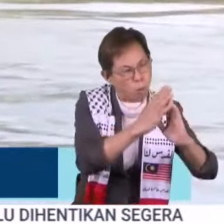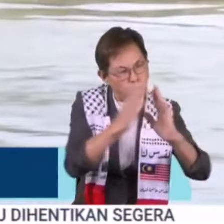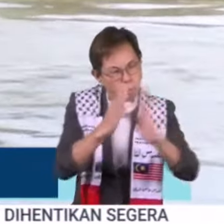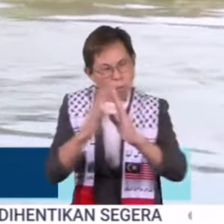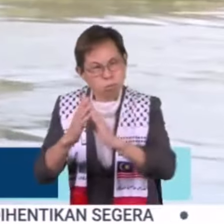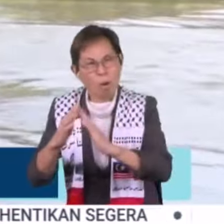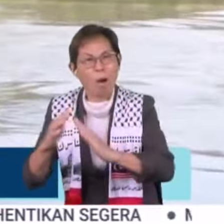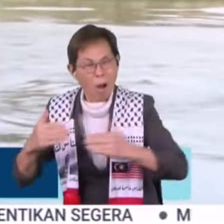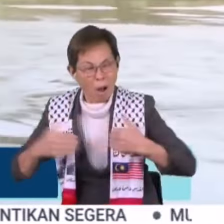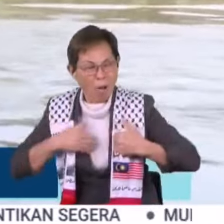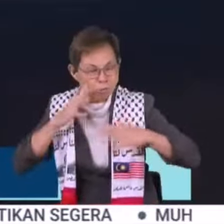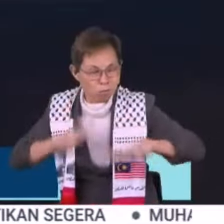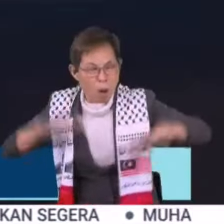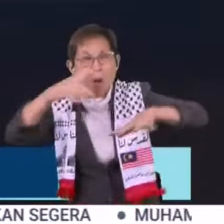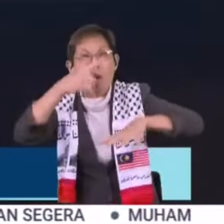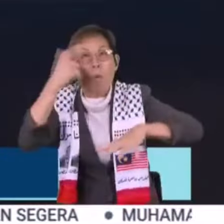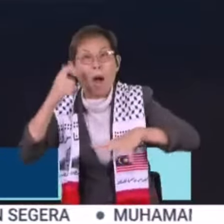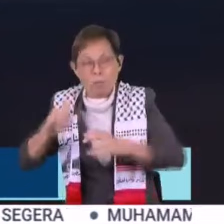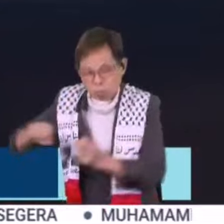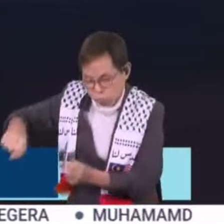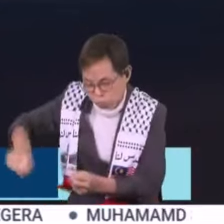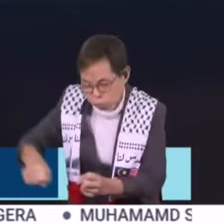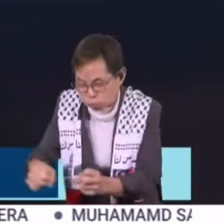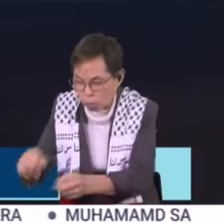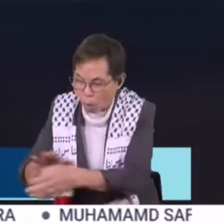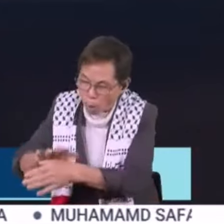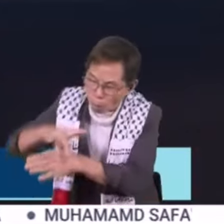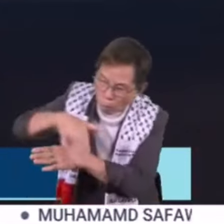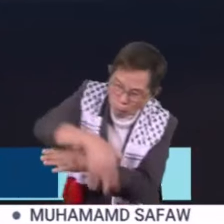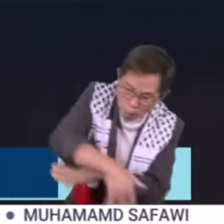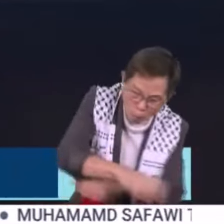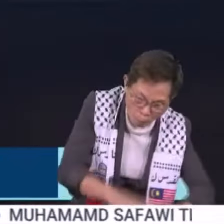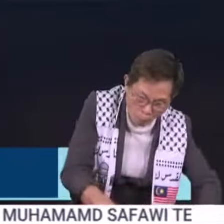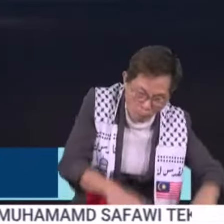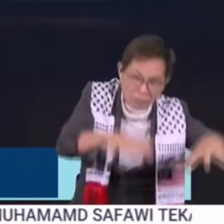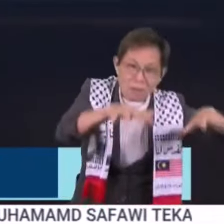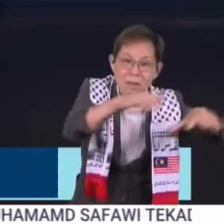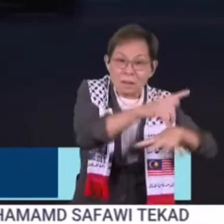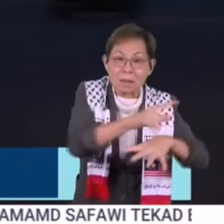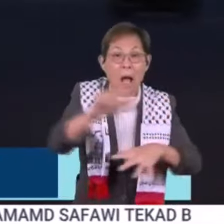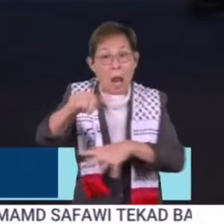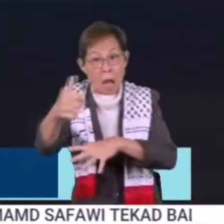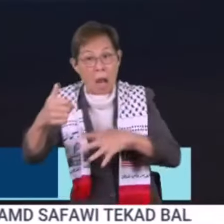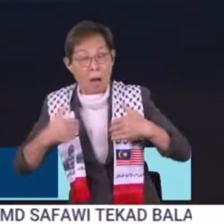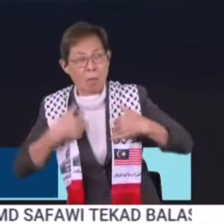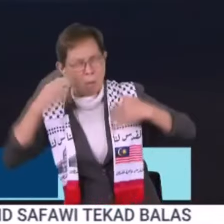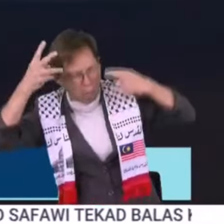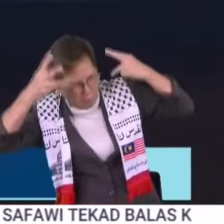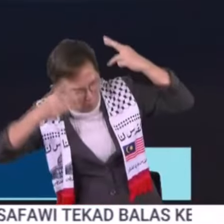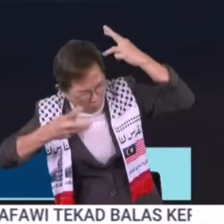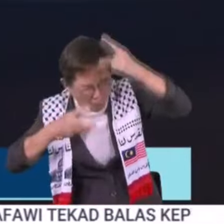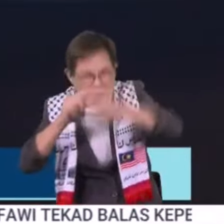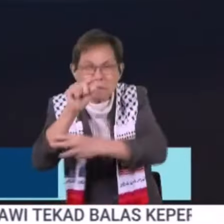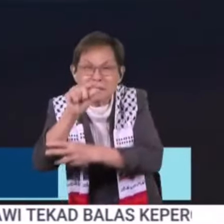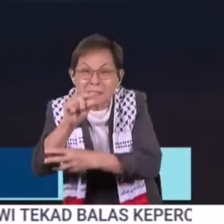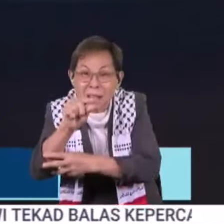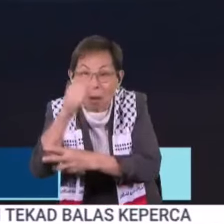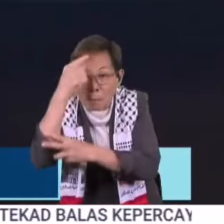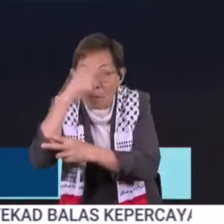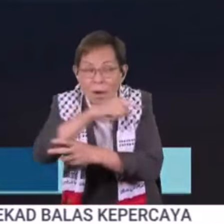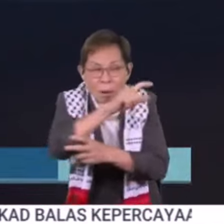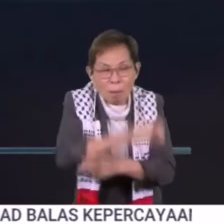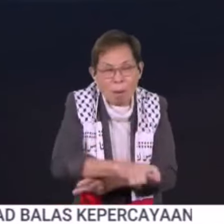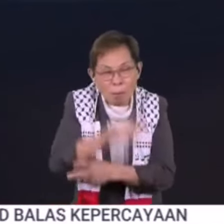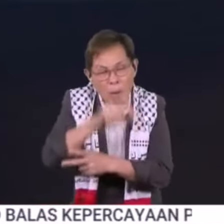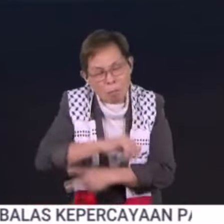yang terjejas akibat limpahan air kesan daripada banjir. Selain pastinya ia membimbangkan sedikit bagi